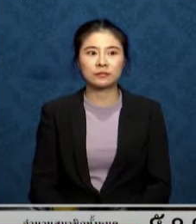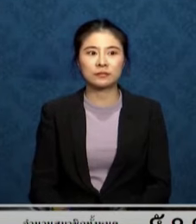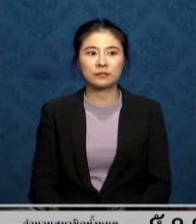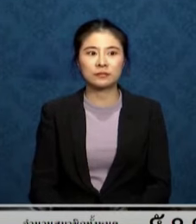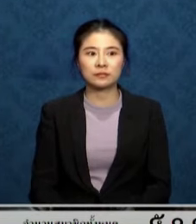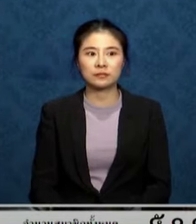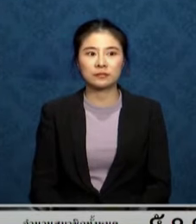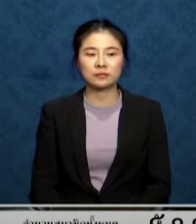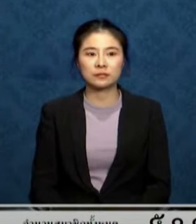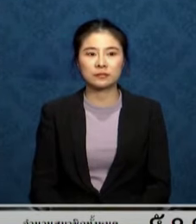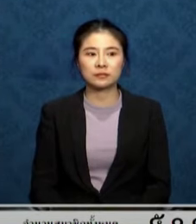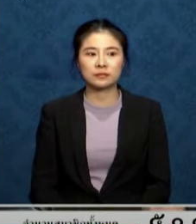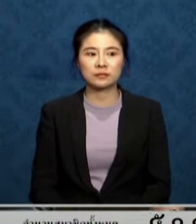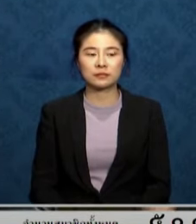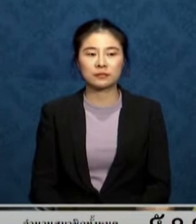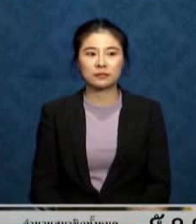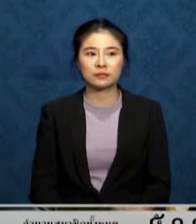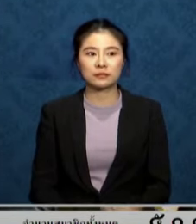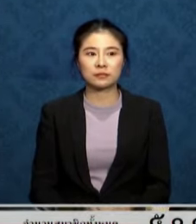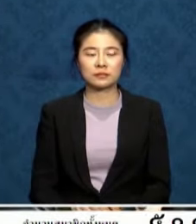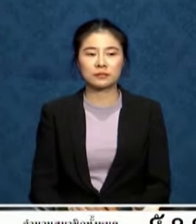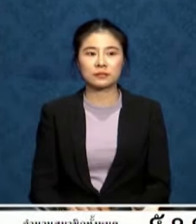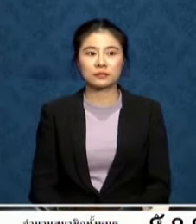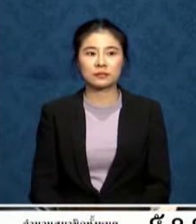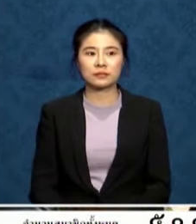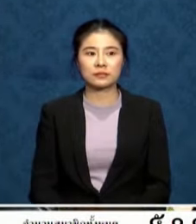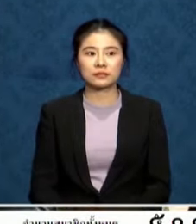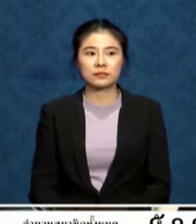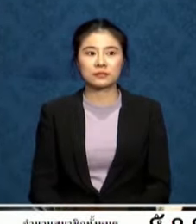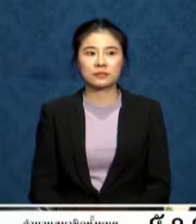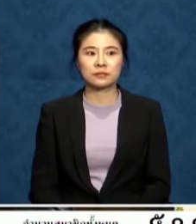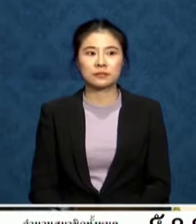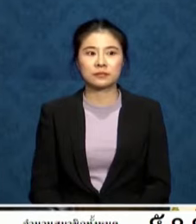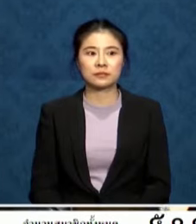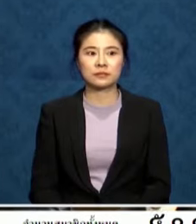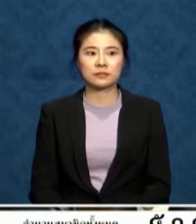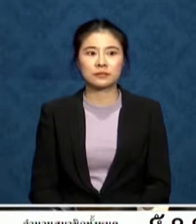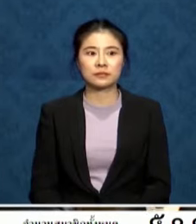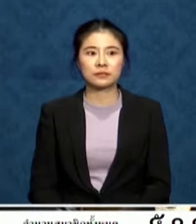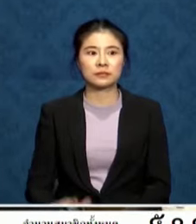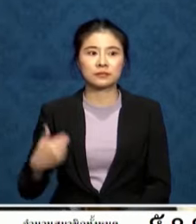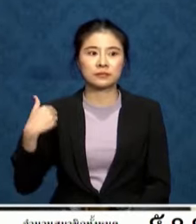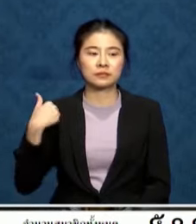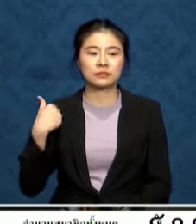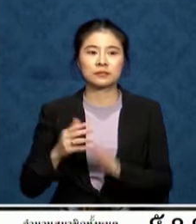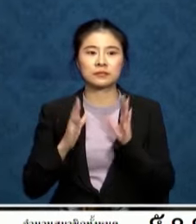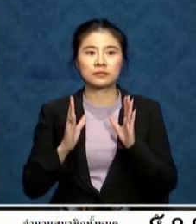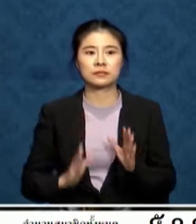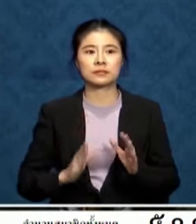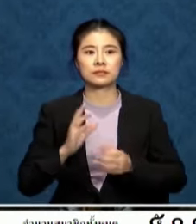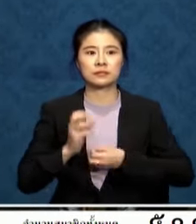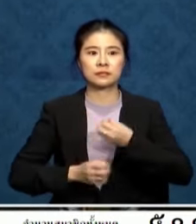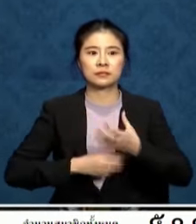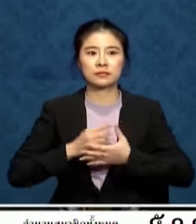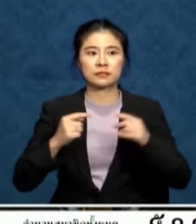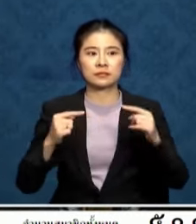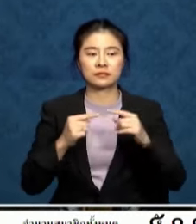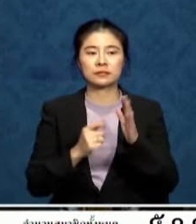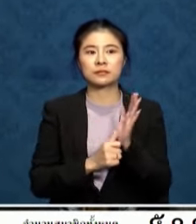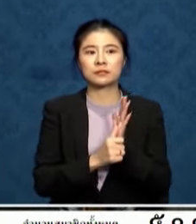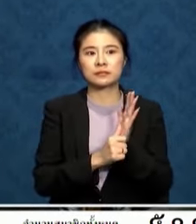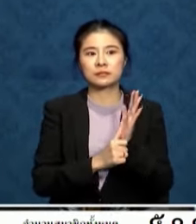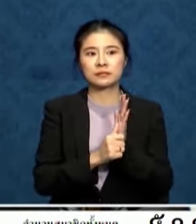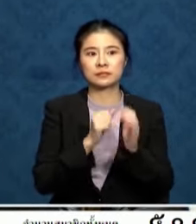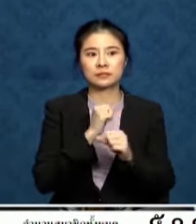เมื่อสักครู่นี้มีเพื่อนสมาชิกหลายท่านได้อภิปรายในทั้ง4ร่างที่เสนอแก้ไ